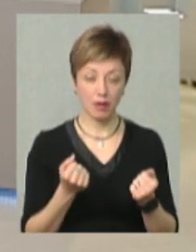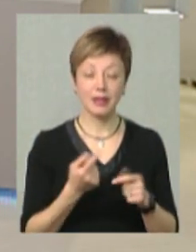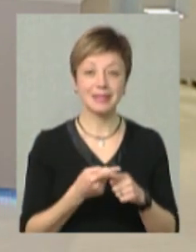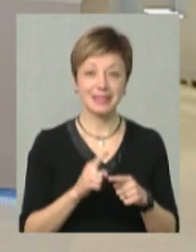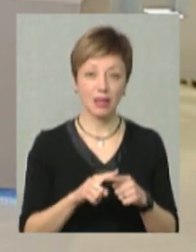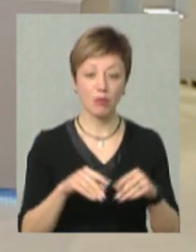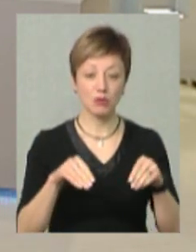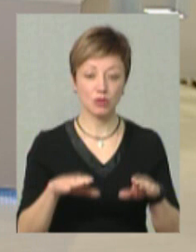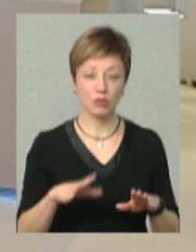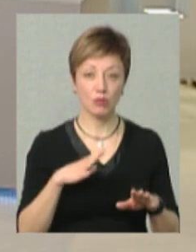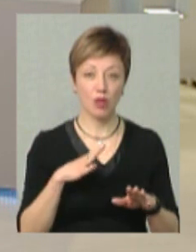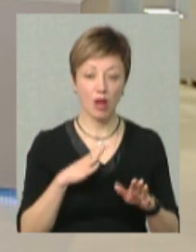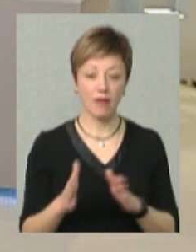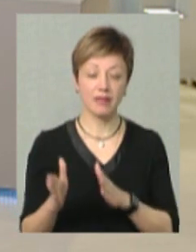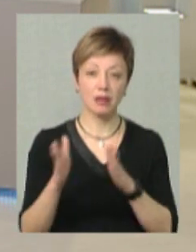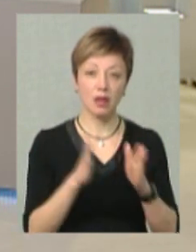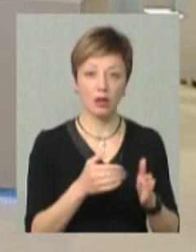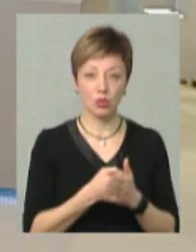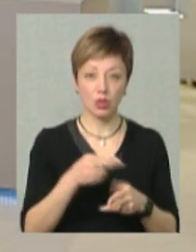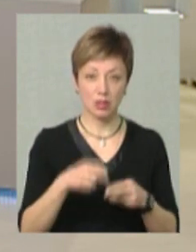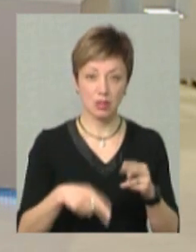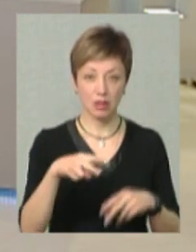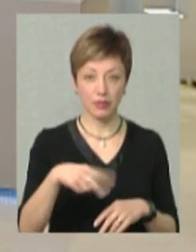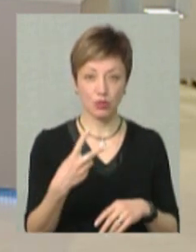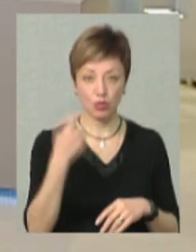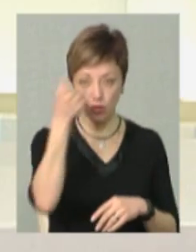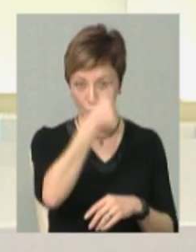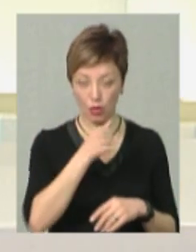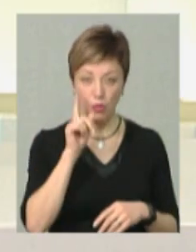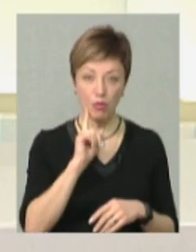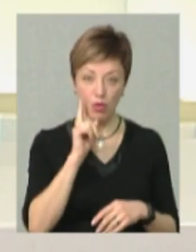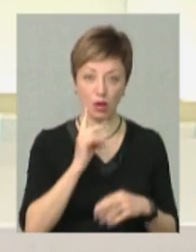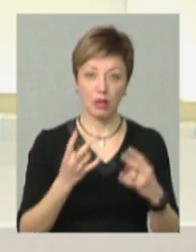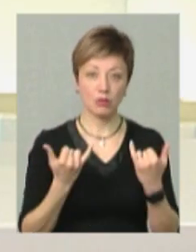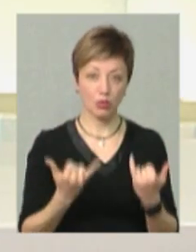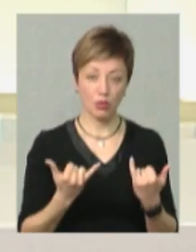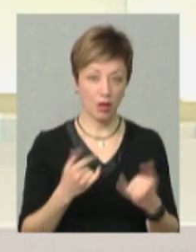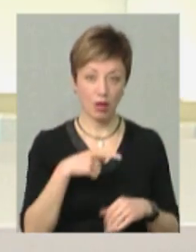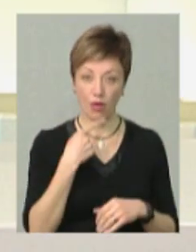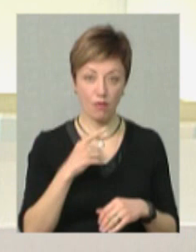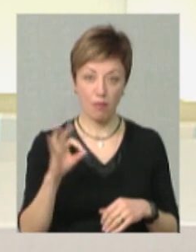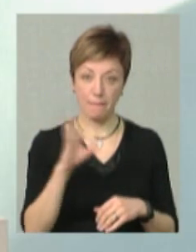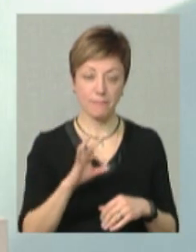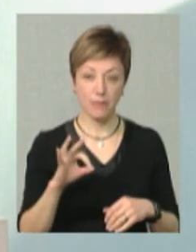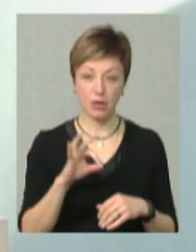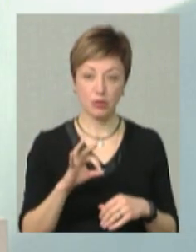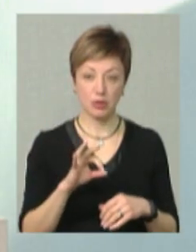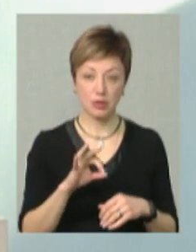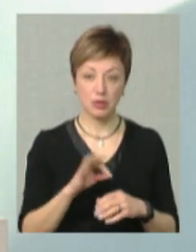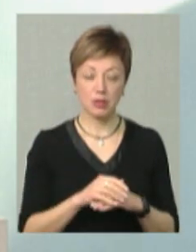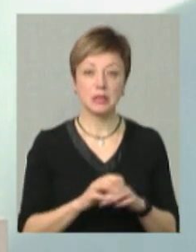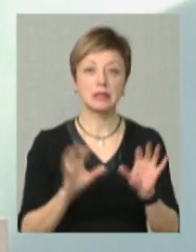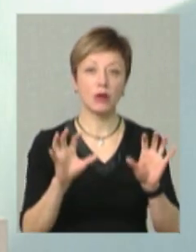постанова, вона була відкладена до кінця 2022 року, і поки що на сьогодні мова не йде. Законно вона